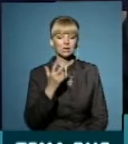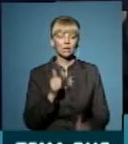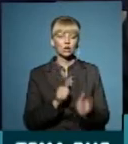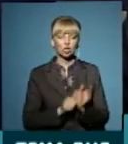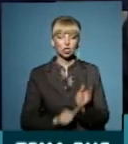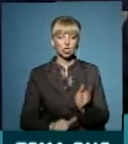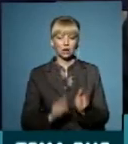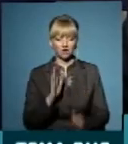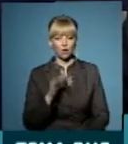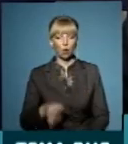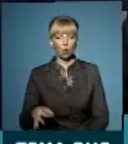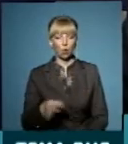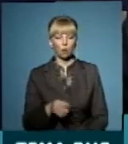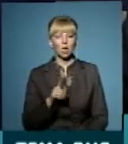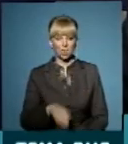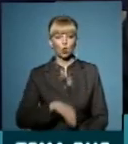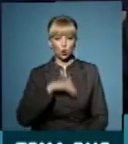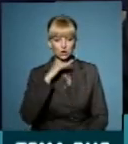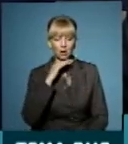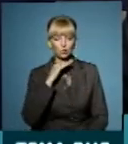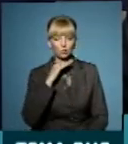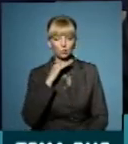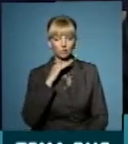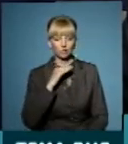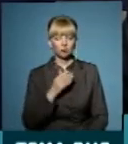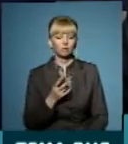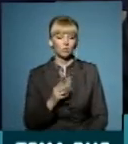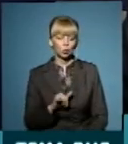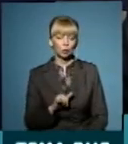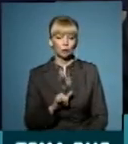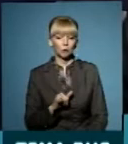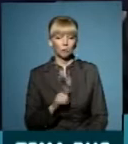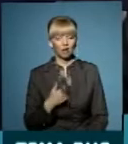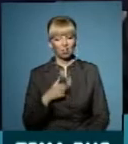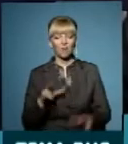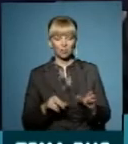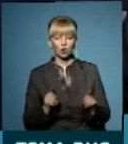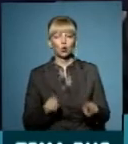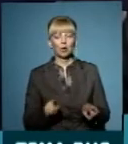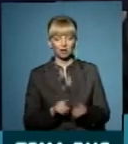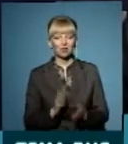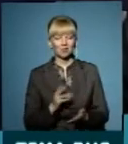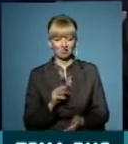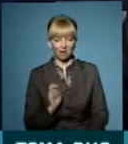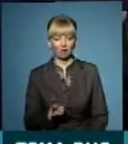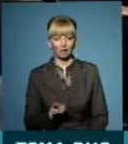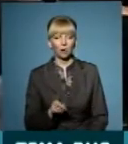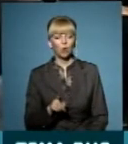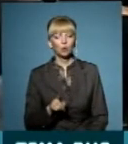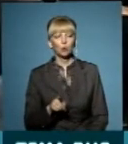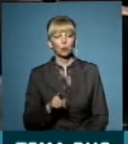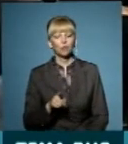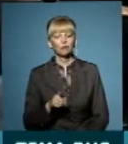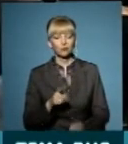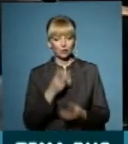360 в області. Їх достатньо? Ну, я вважаю, що так. Ну, але ту картину, яку ми